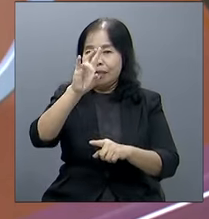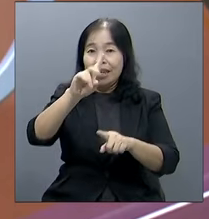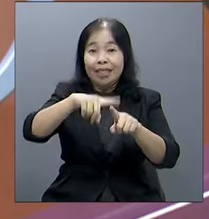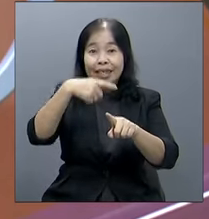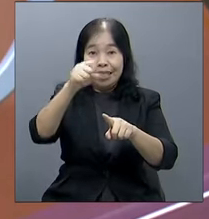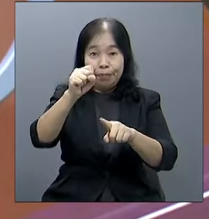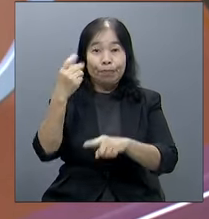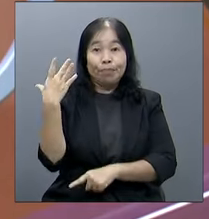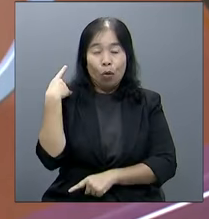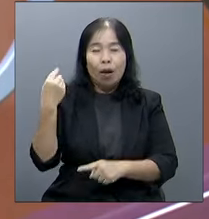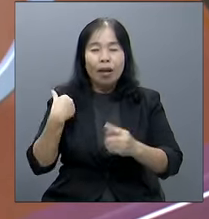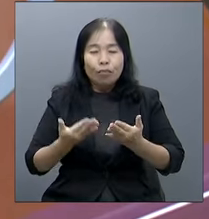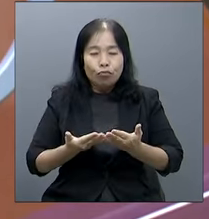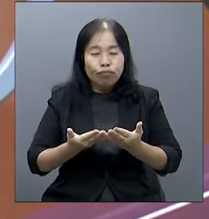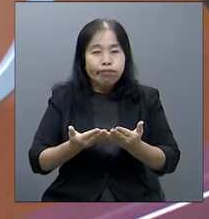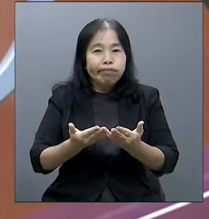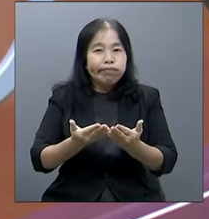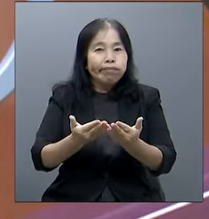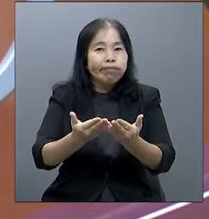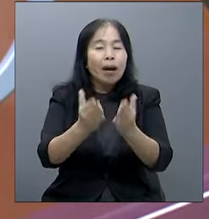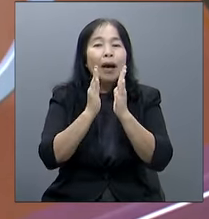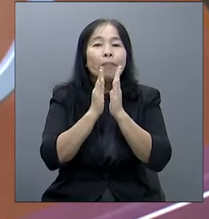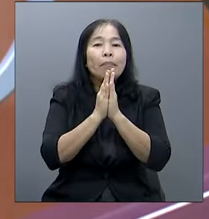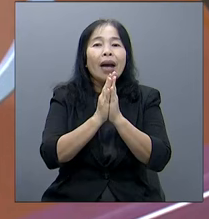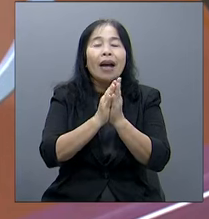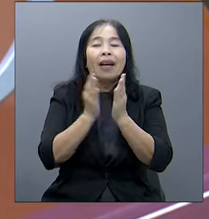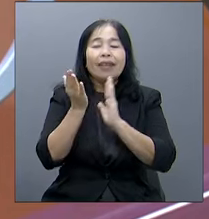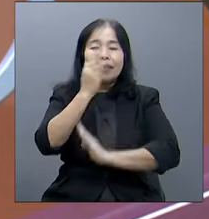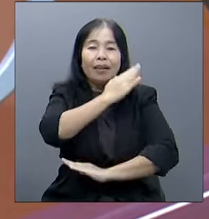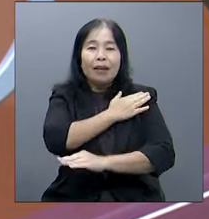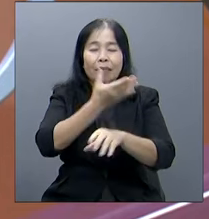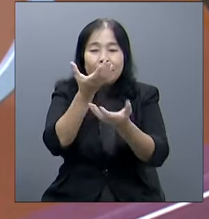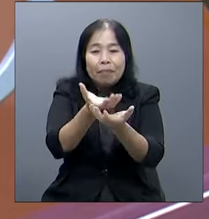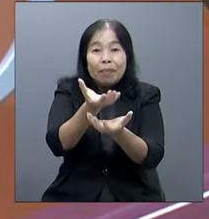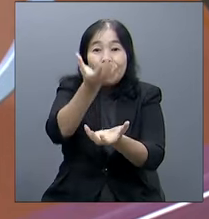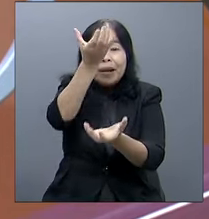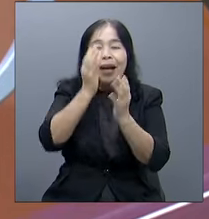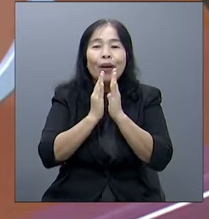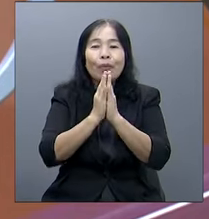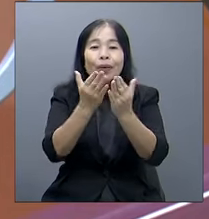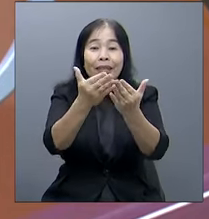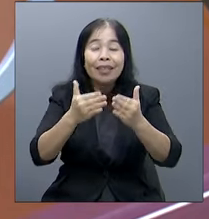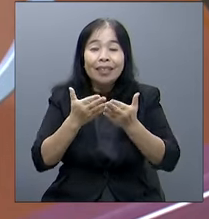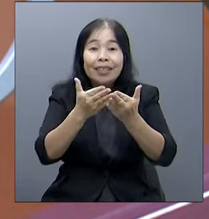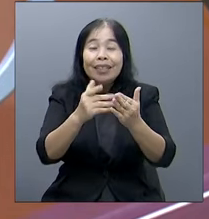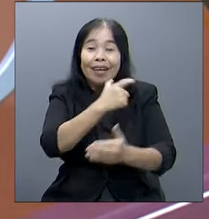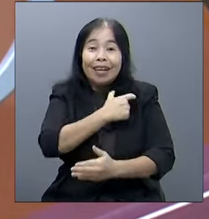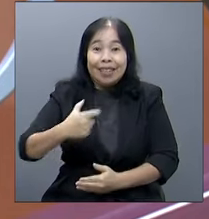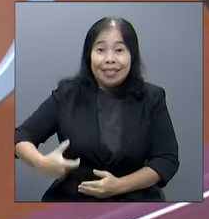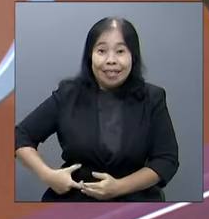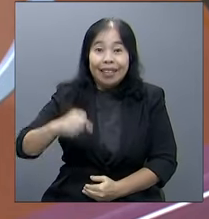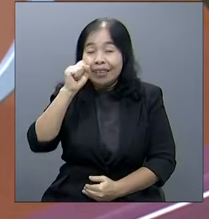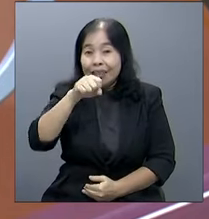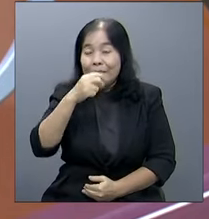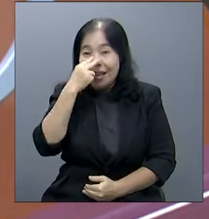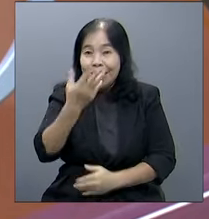ผ่านมามีงานพระราิิธบำเป็พระราชชกุศลวายภาพพระกธิน นวัดอรุณราชวรารามทางขบวพยุหักยาตราท